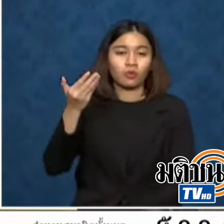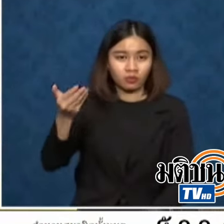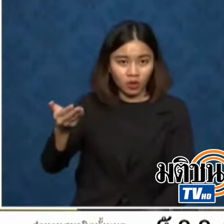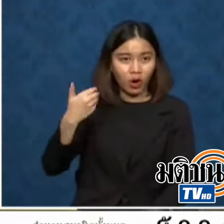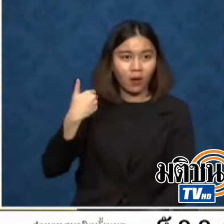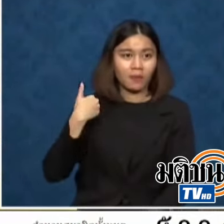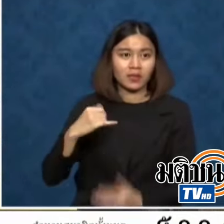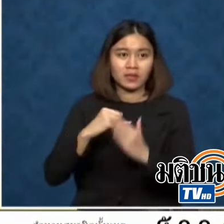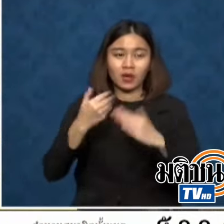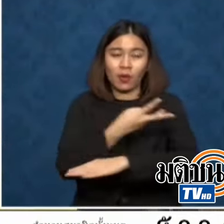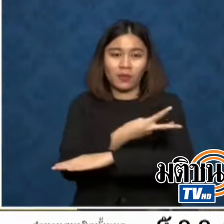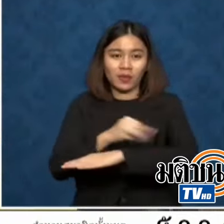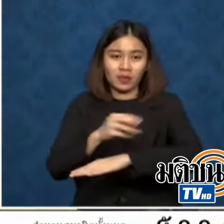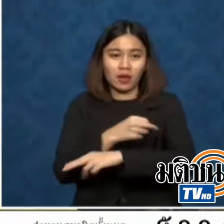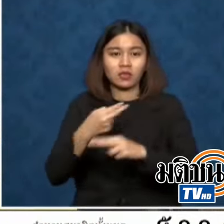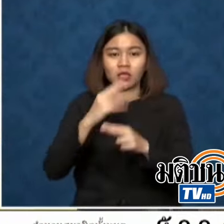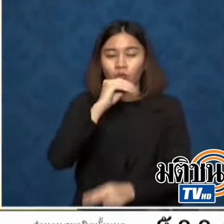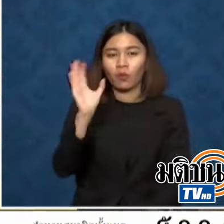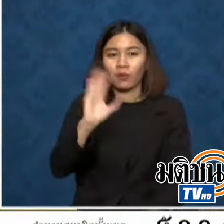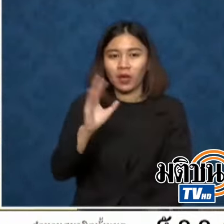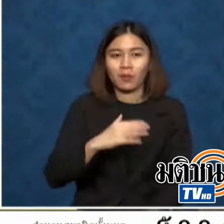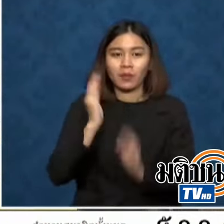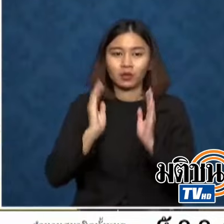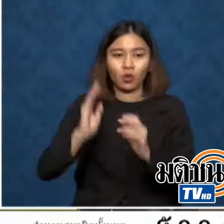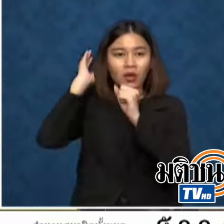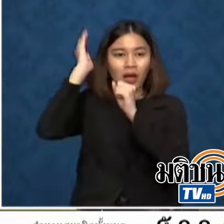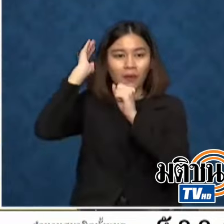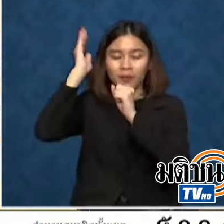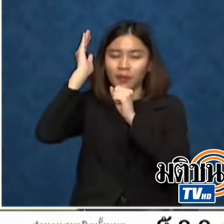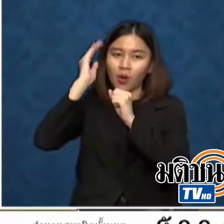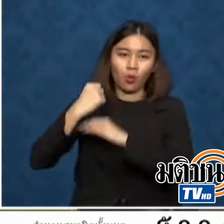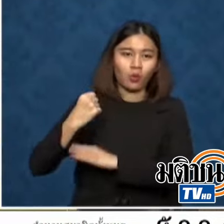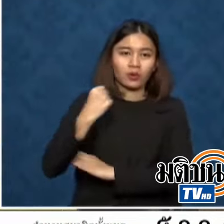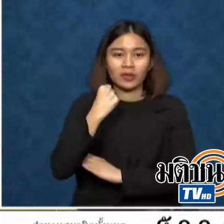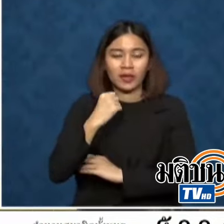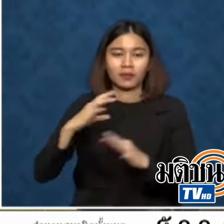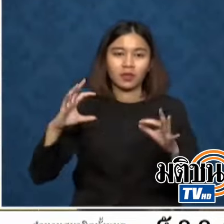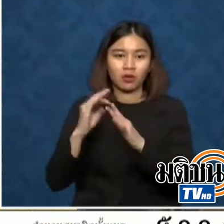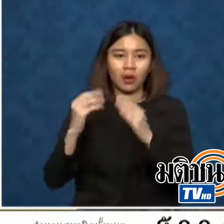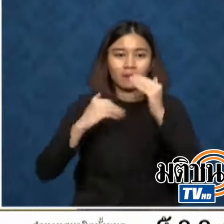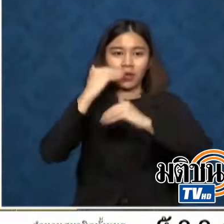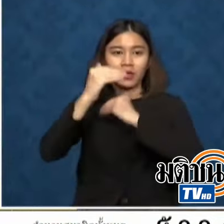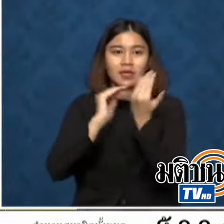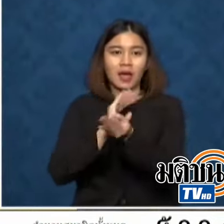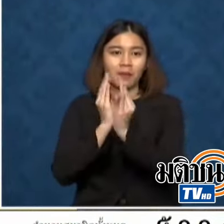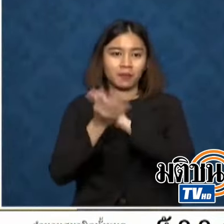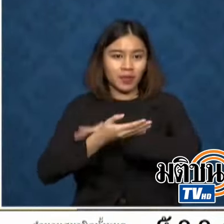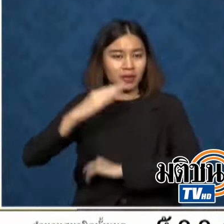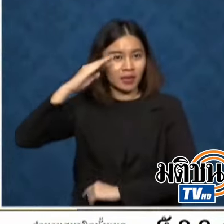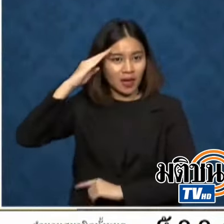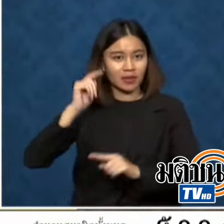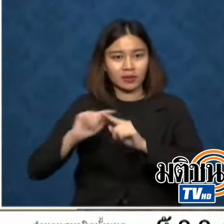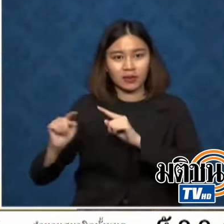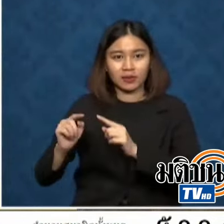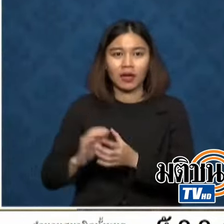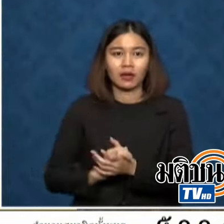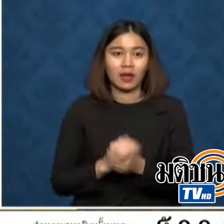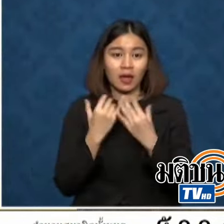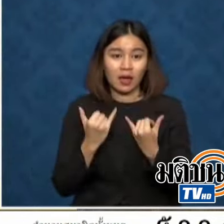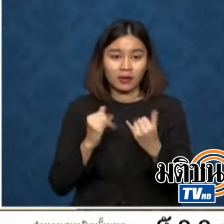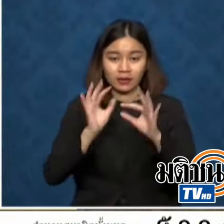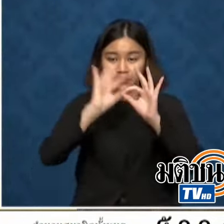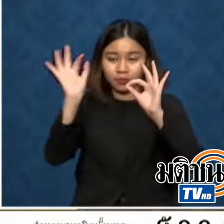จะเป็นจังหวัดมหาสารคามไม่อยากจะพูดชื่อก็เป็นคนที่อภิปรายอย่างดุดันในการเกี่ยวกับปฏิรูปกองทัพเรื่องเกี่ยวกับอาวุธพวกนี้อันนี้